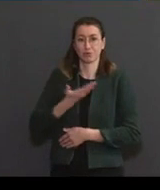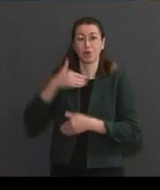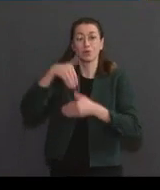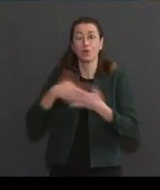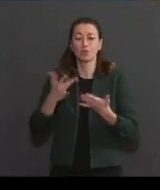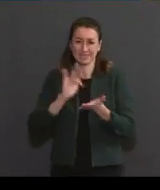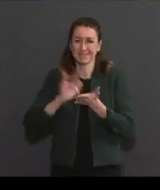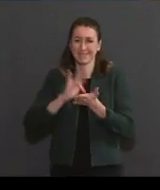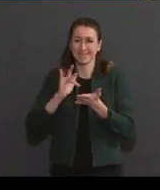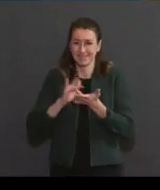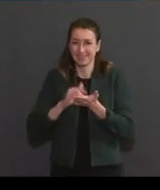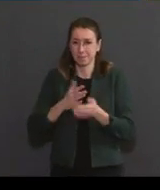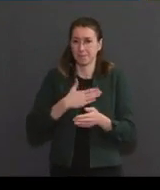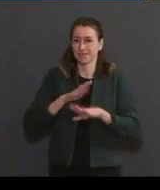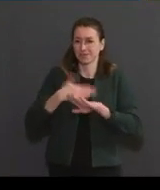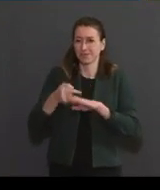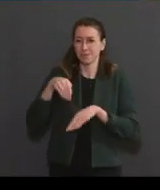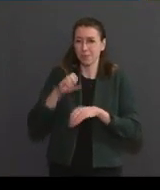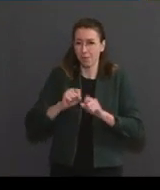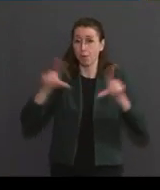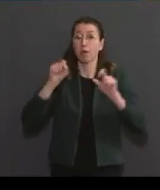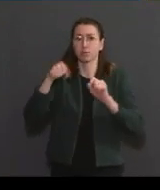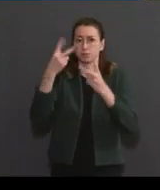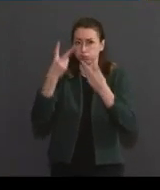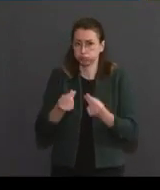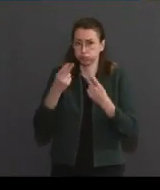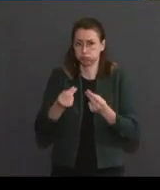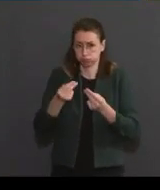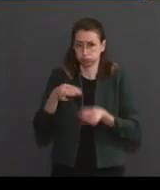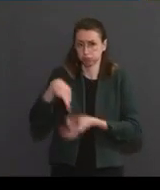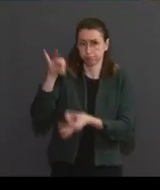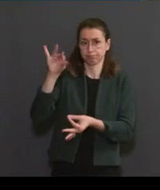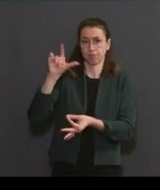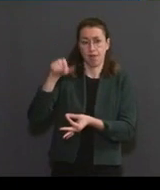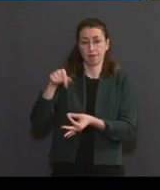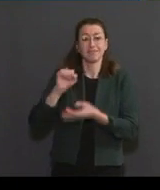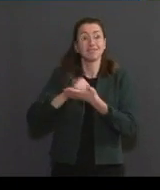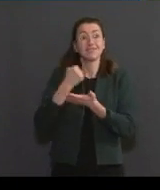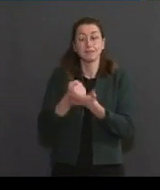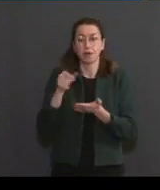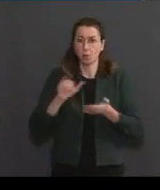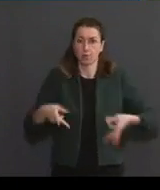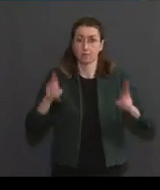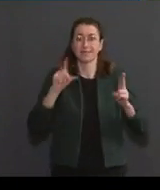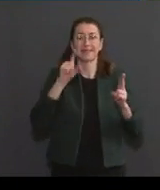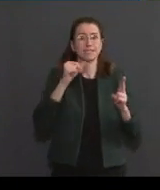sera un certificat de quarantaine de 10 jours qui va ainsi couvrir la majorité des